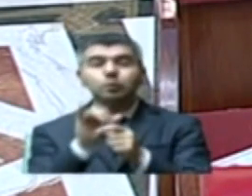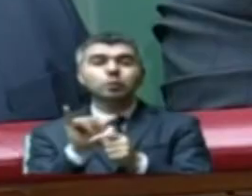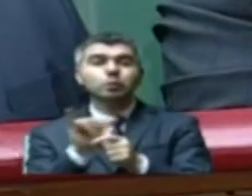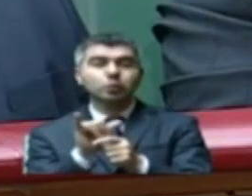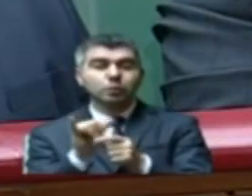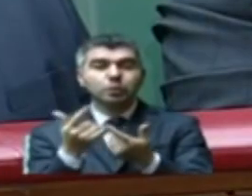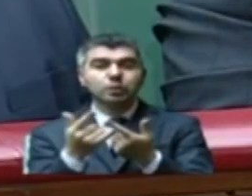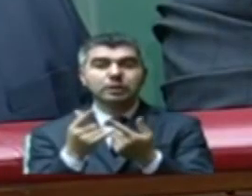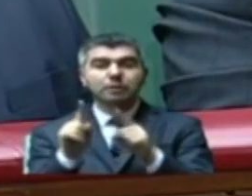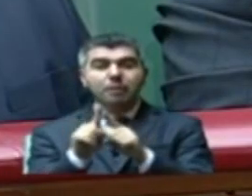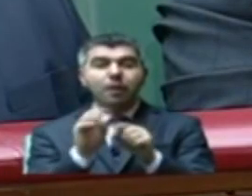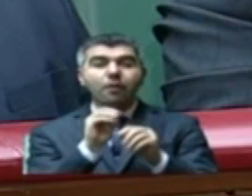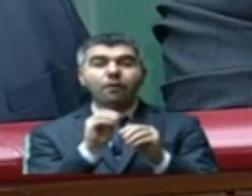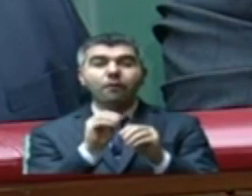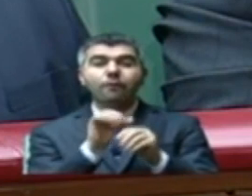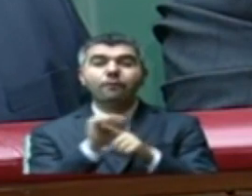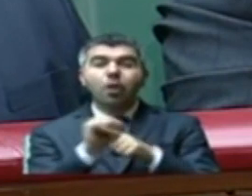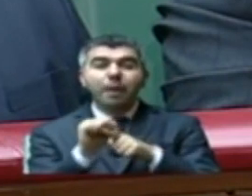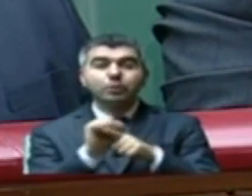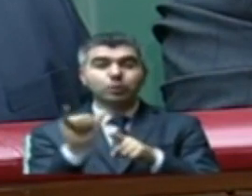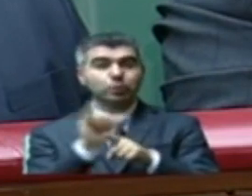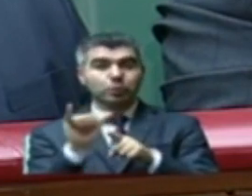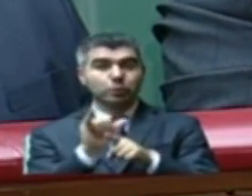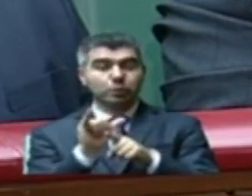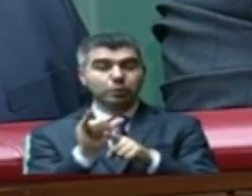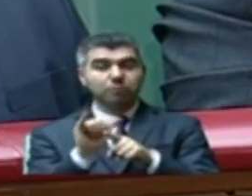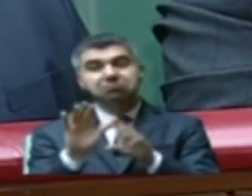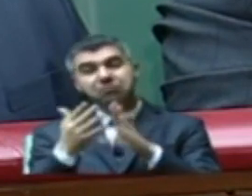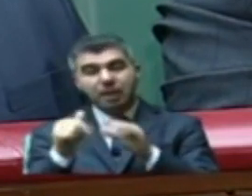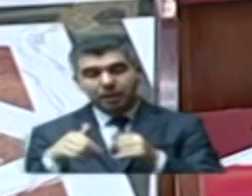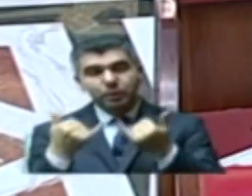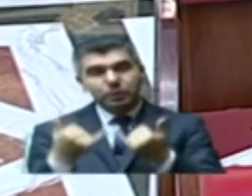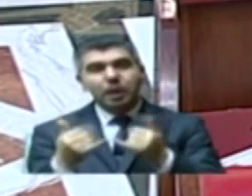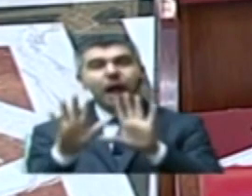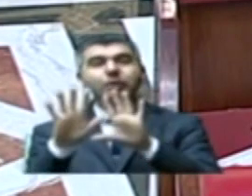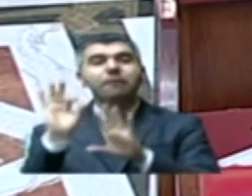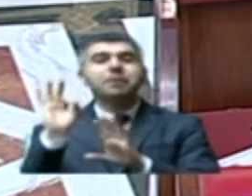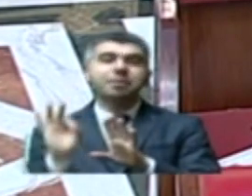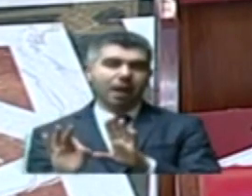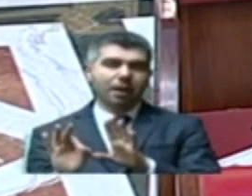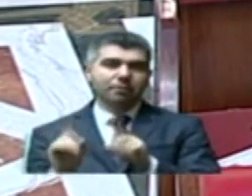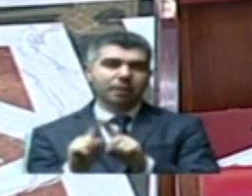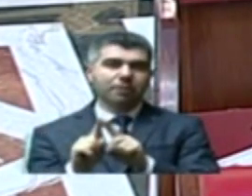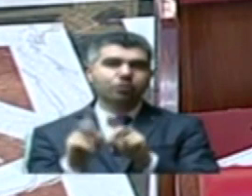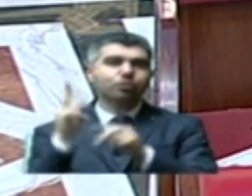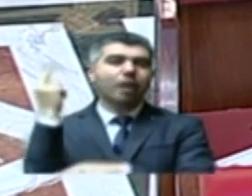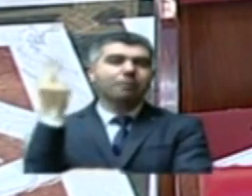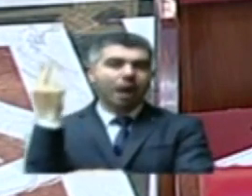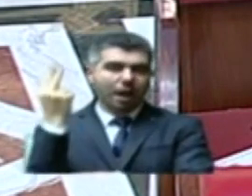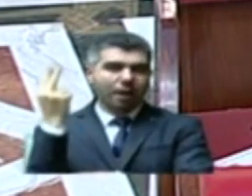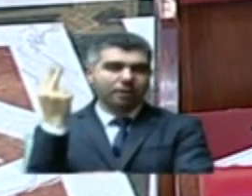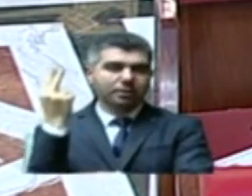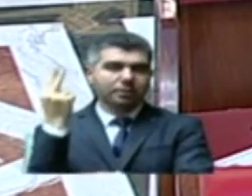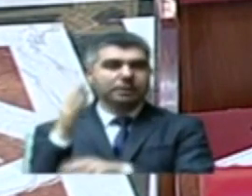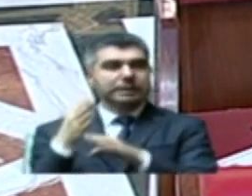4.5%، نطمح إلى أن نصل إلى 10%، ولكن بالمقابل عندنا المؤسسات ذات الاستقطاب المحدود